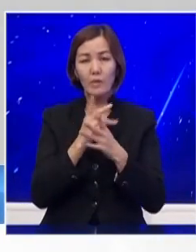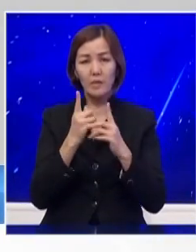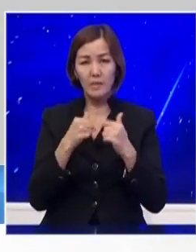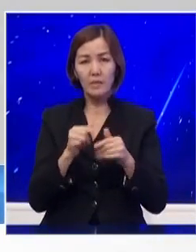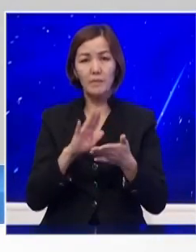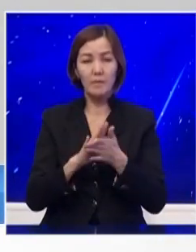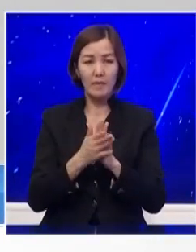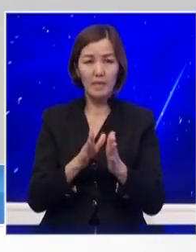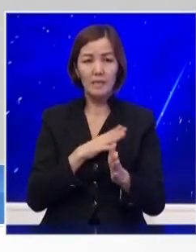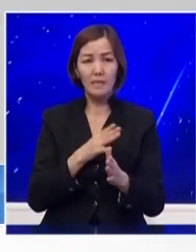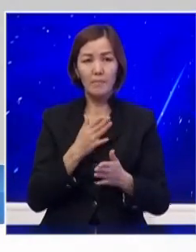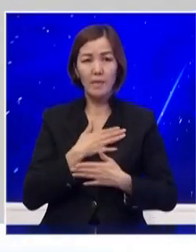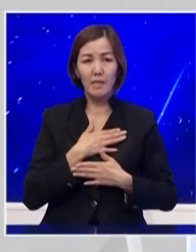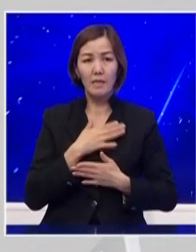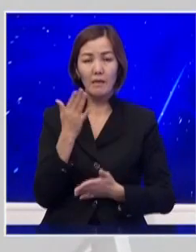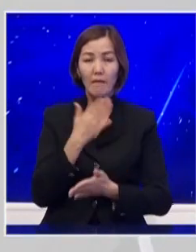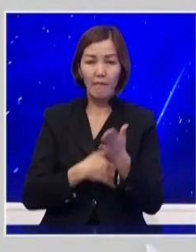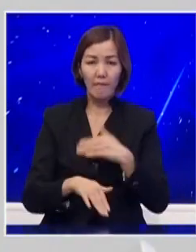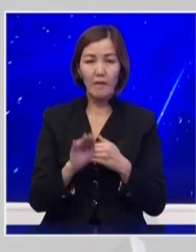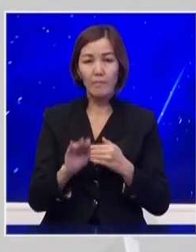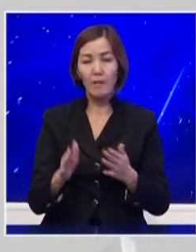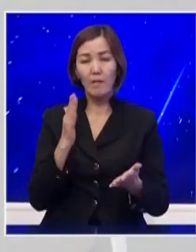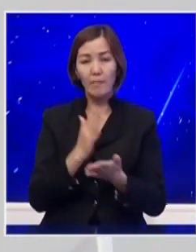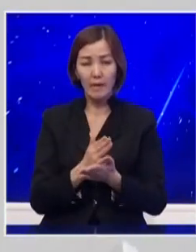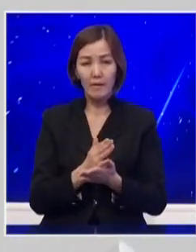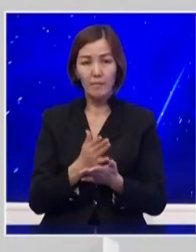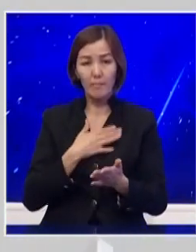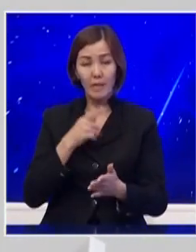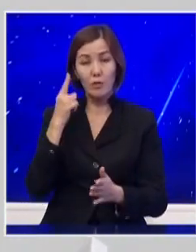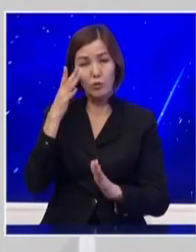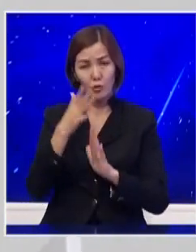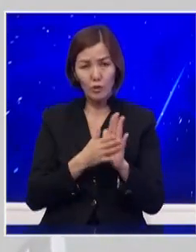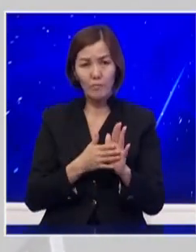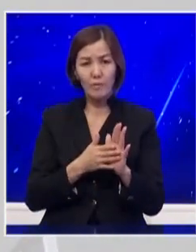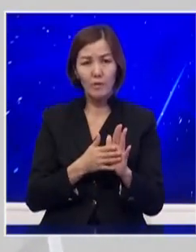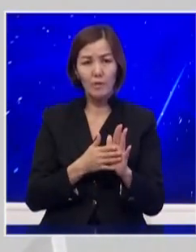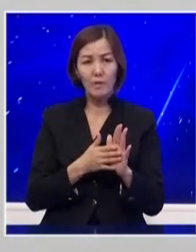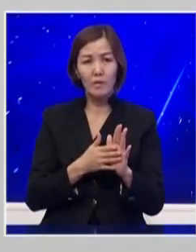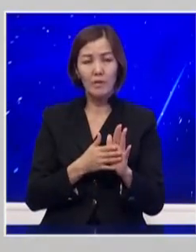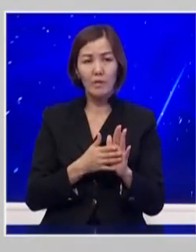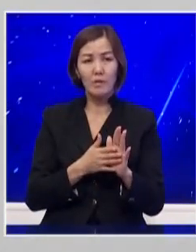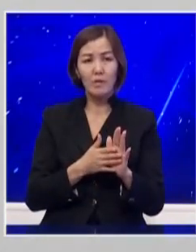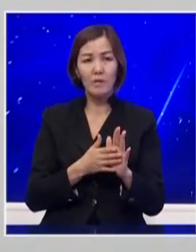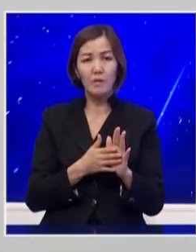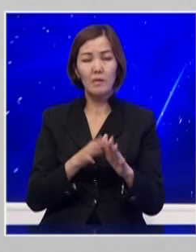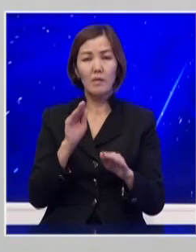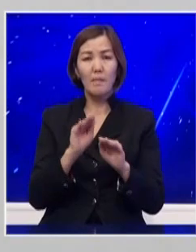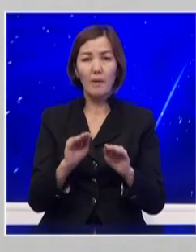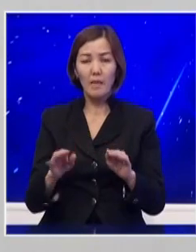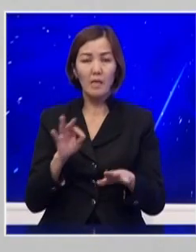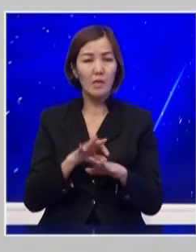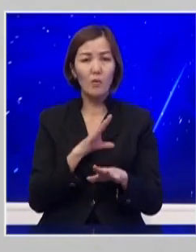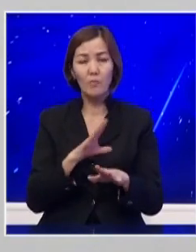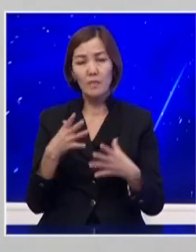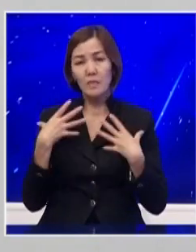те балам негізі ерекше да, содан кейін мен ол кісіні түсінемін. Өте қатты түсінемін, өзім басына өтіп жатқаннан кейін. Балаларымыз алмасын, дені сау